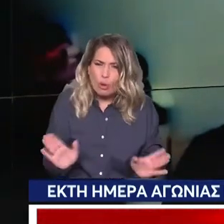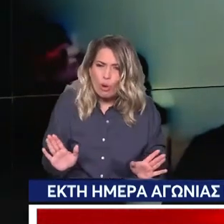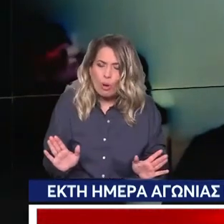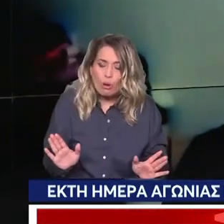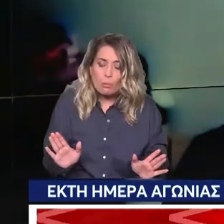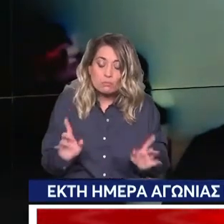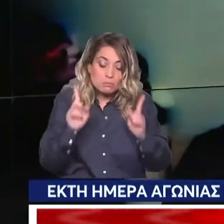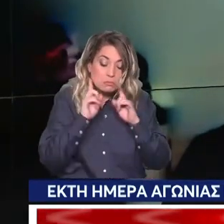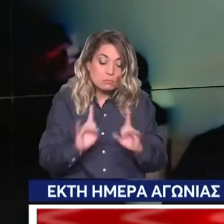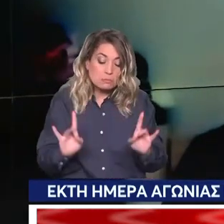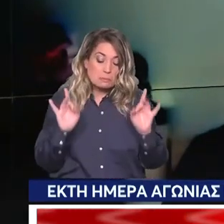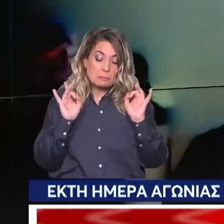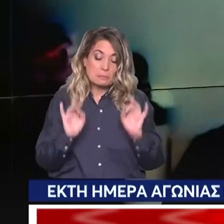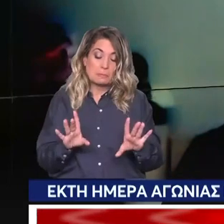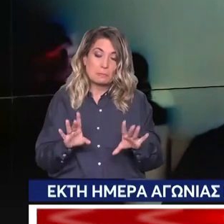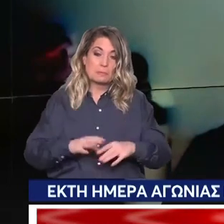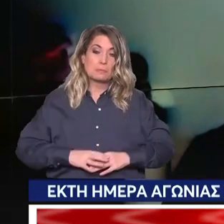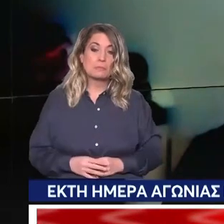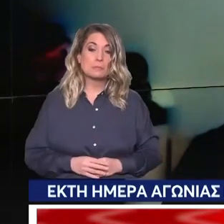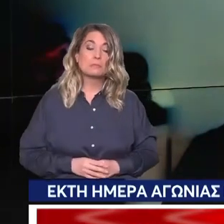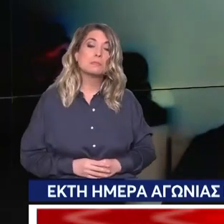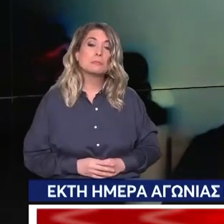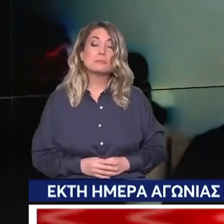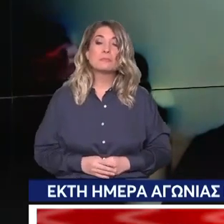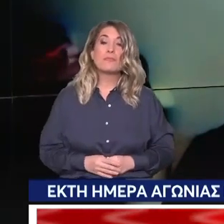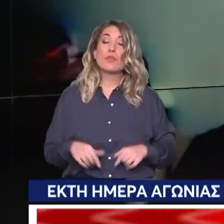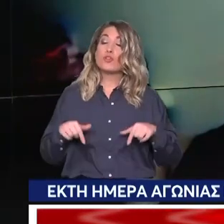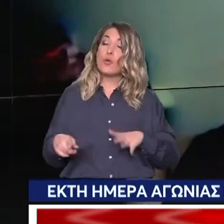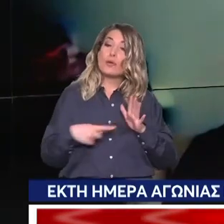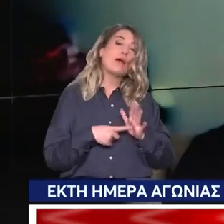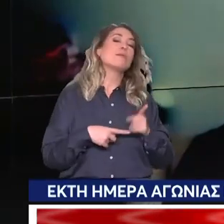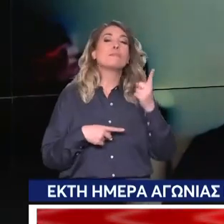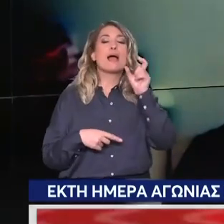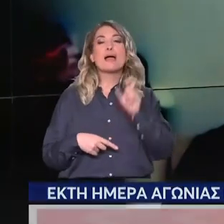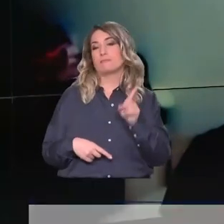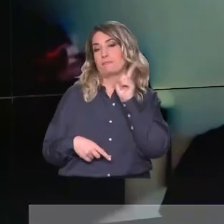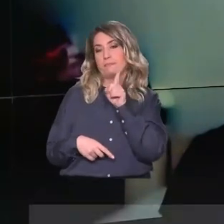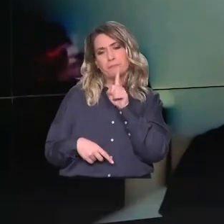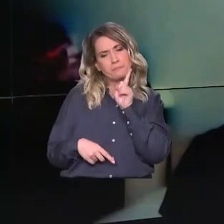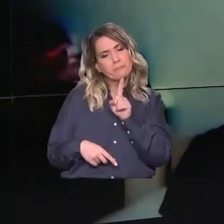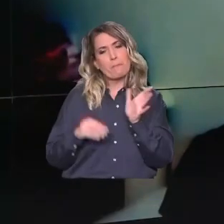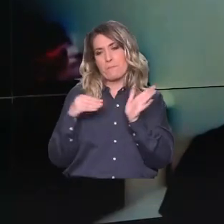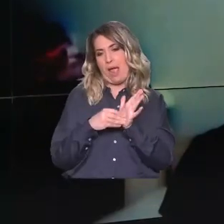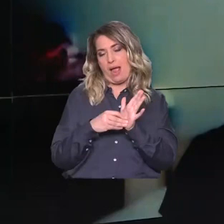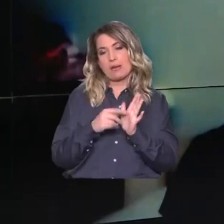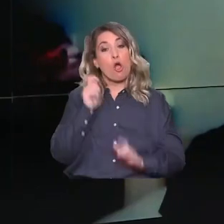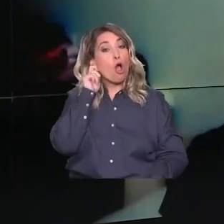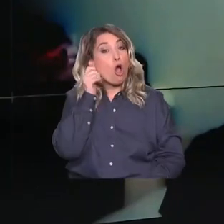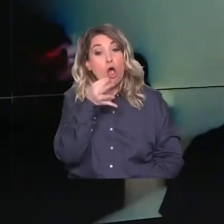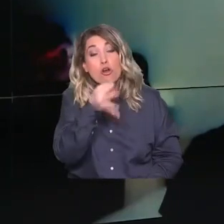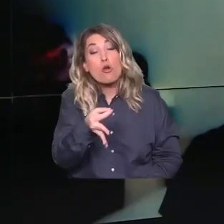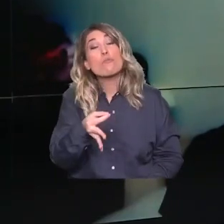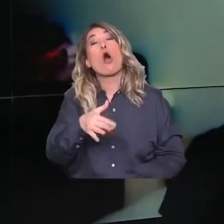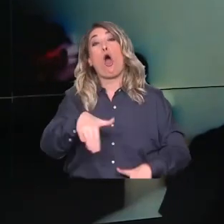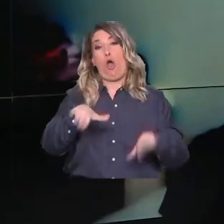Τα στοιχεία της είναι γνωστά σε εμάς. Δεν θα πούμε τα στοιχεία της ταυτότητάς της. Θα την ακούσετε και αυτήν με αλλοιωμένη φωνή. Θα είμαι